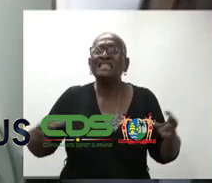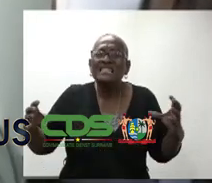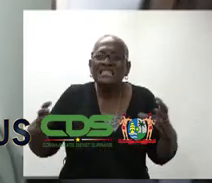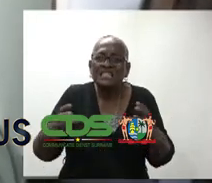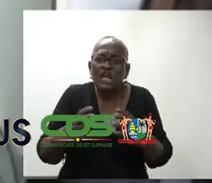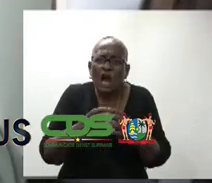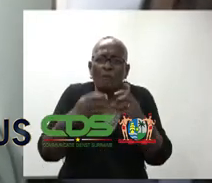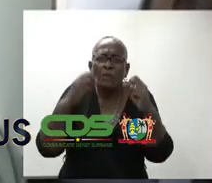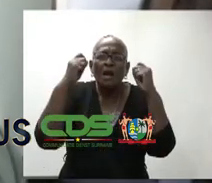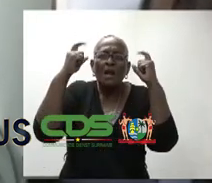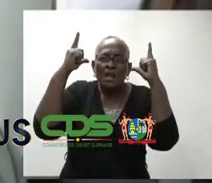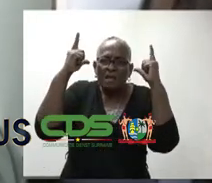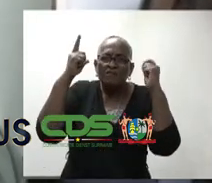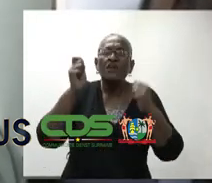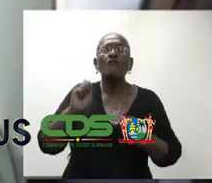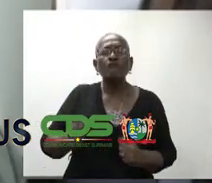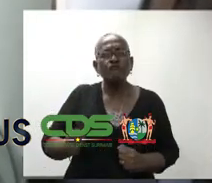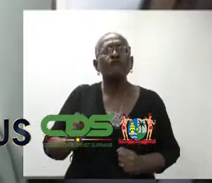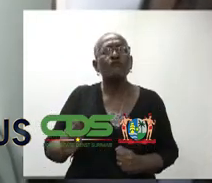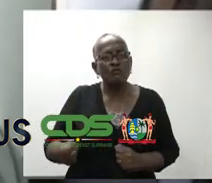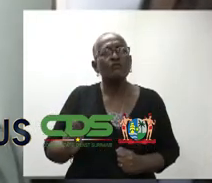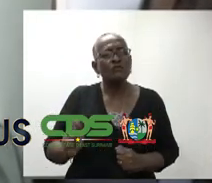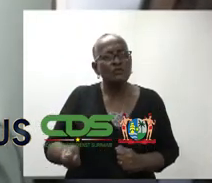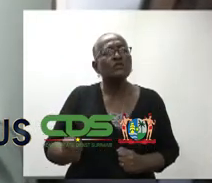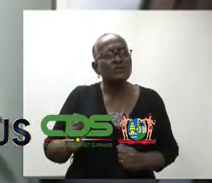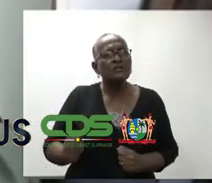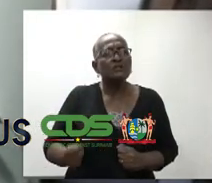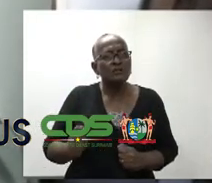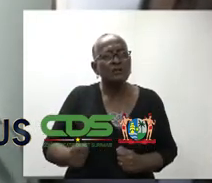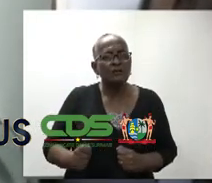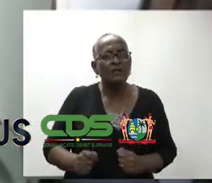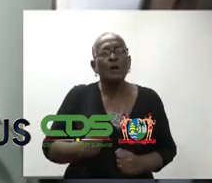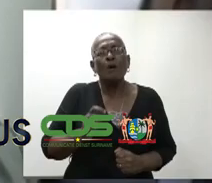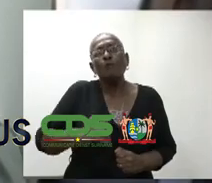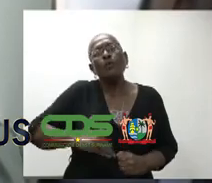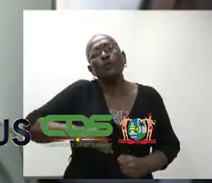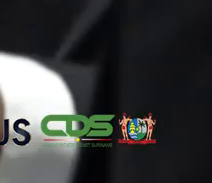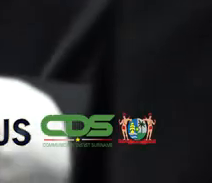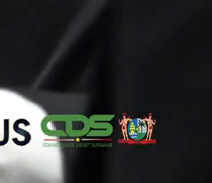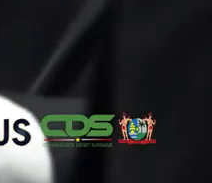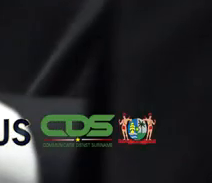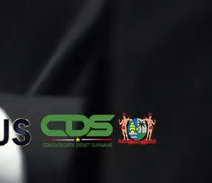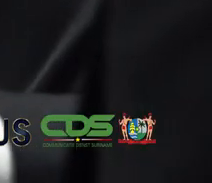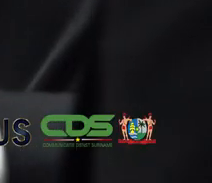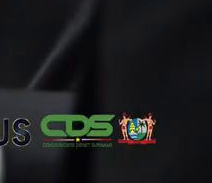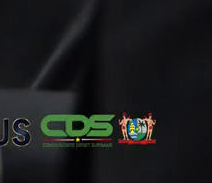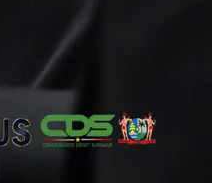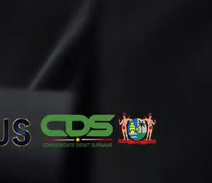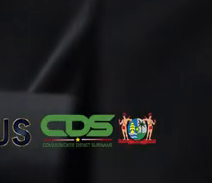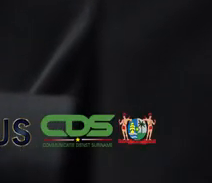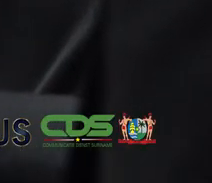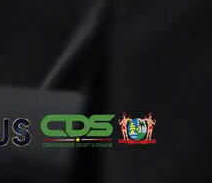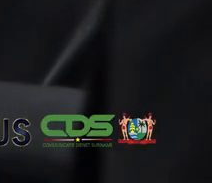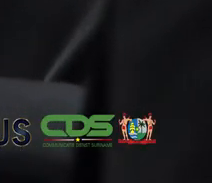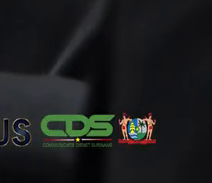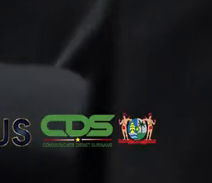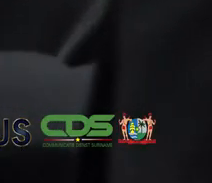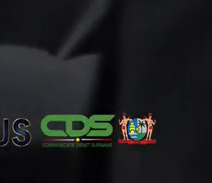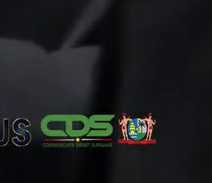ja, voorzitter, heeft een hele hoge prijs betaald voor de beheersing van die